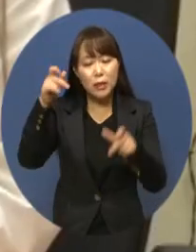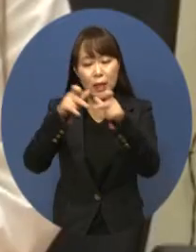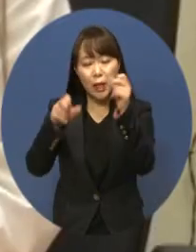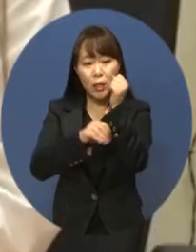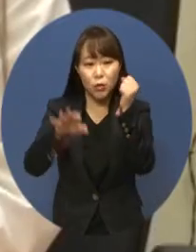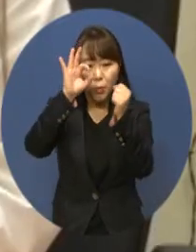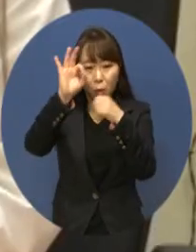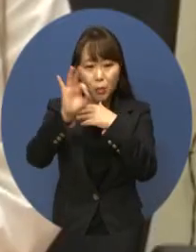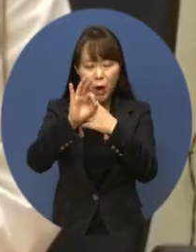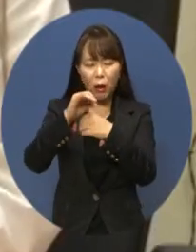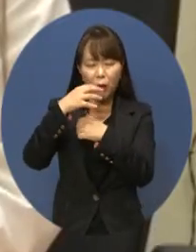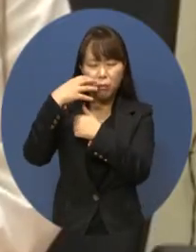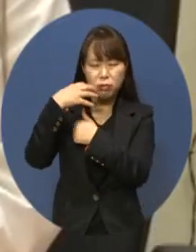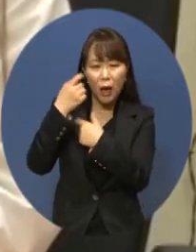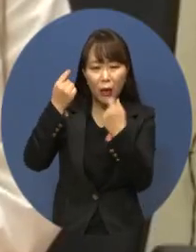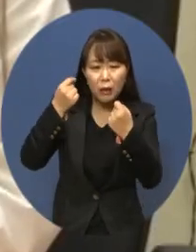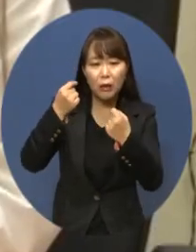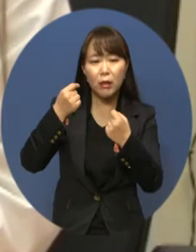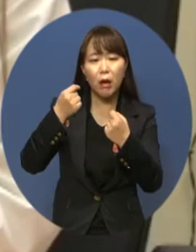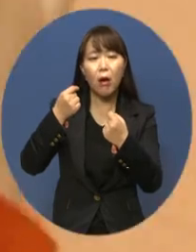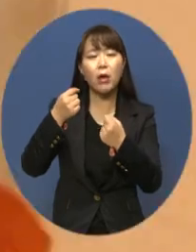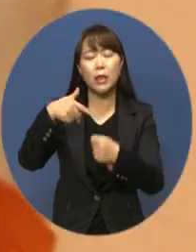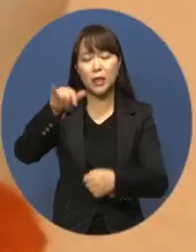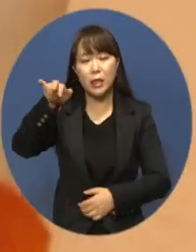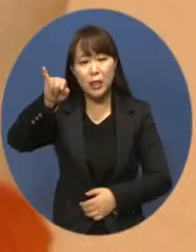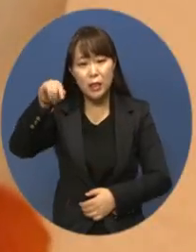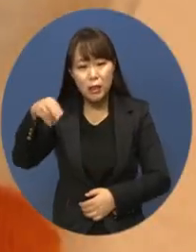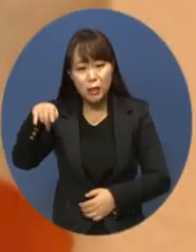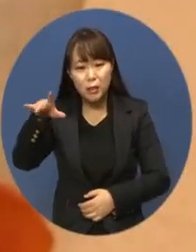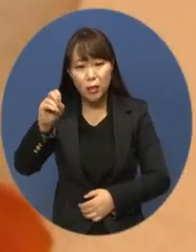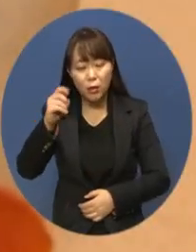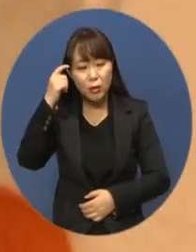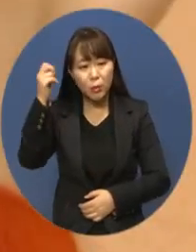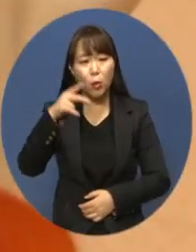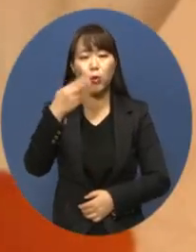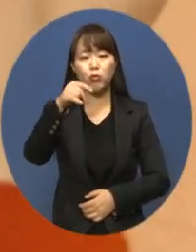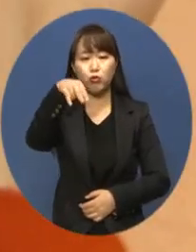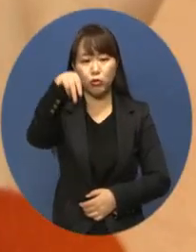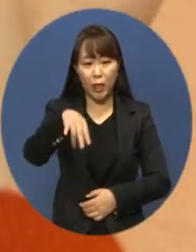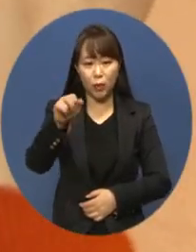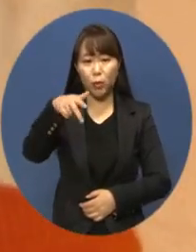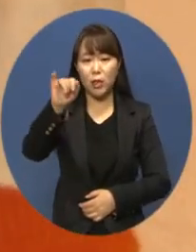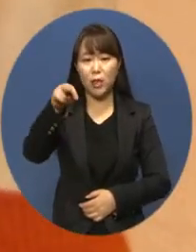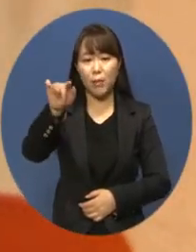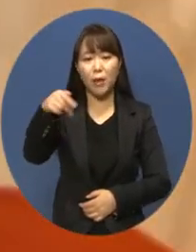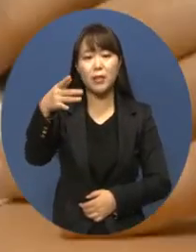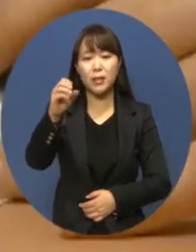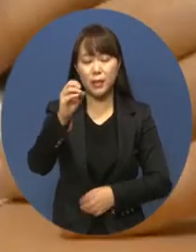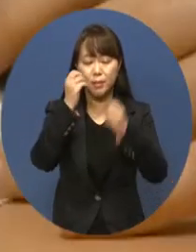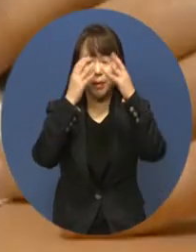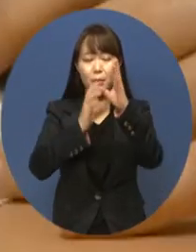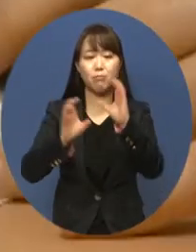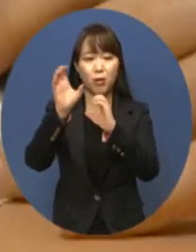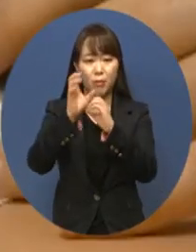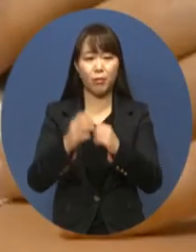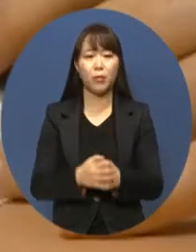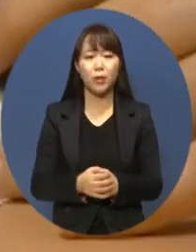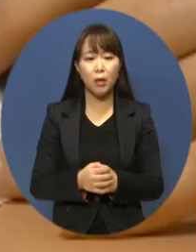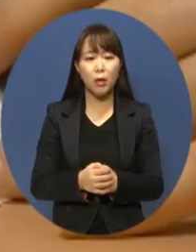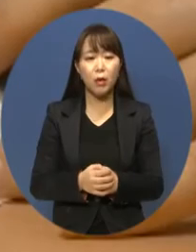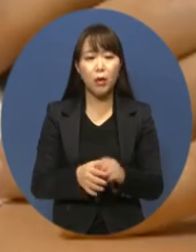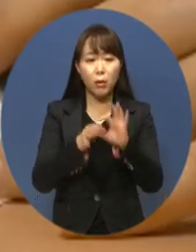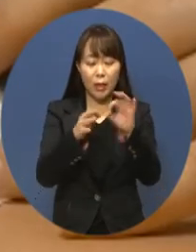기준의 강박장애 기질성 정신장애 두려 짱 의 김현 층이 새롭게 추가됐습니다 추가된